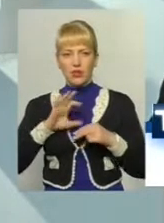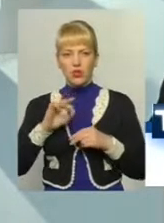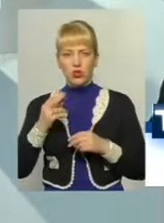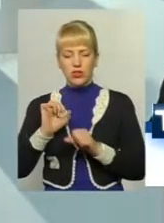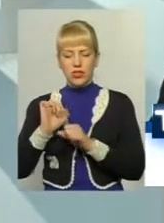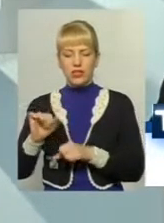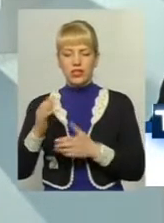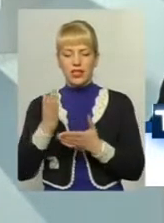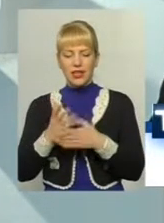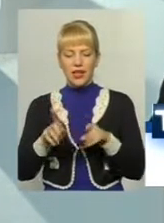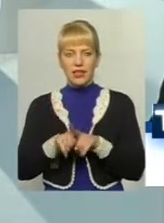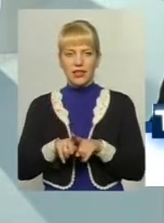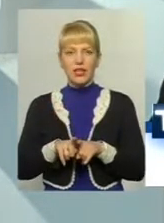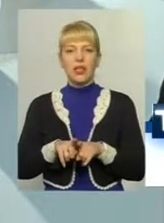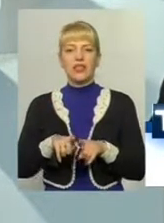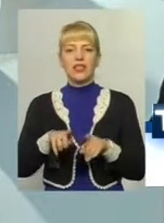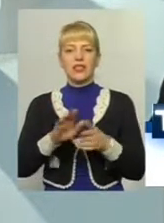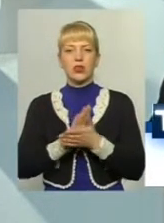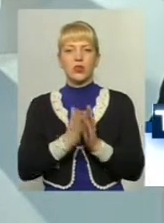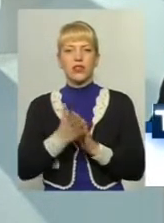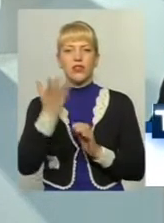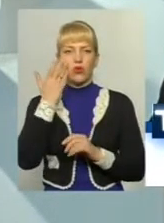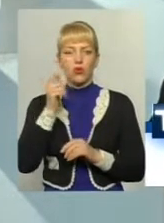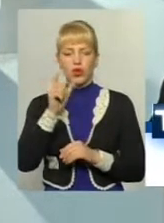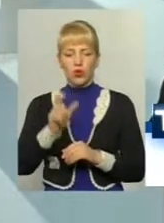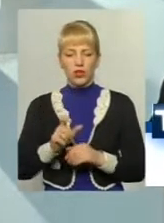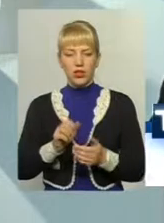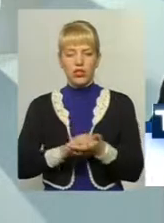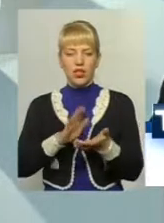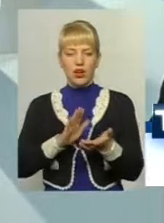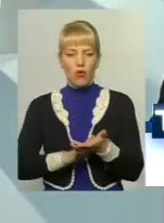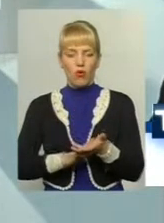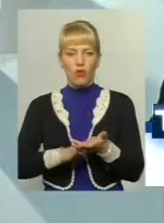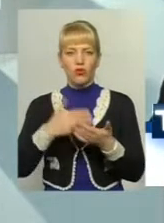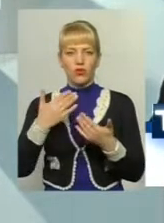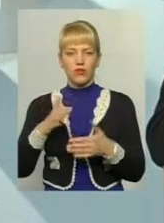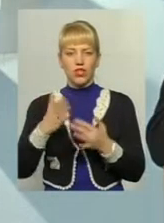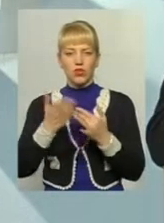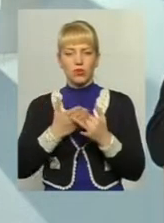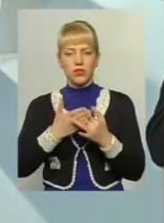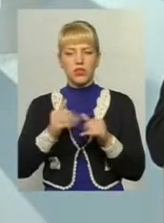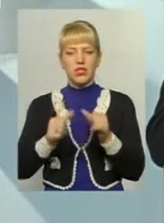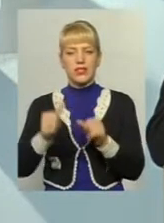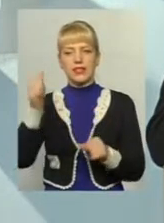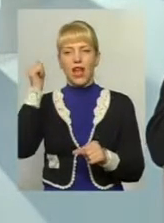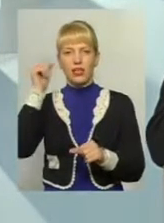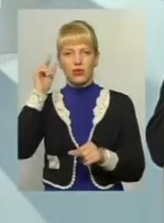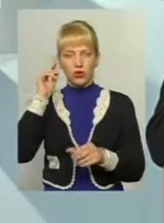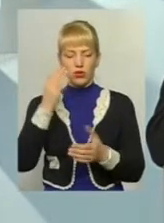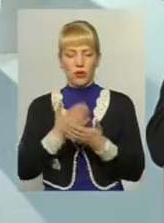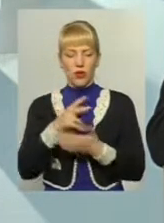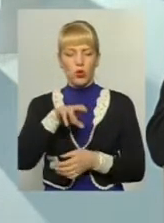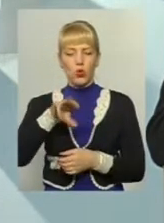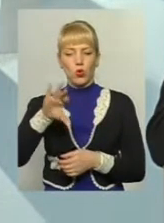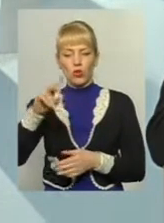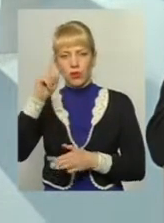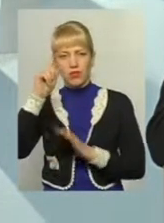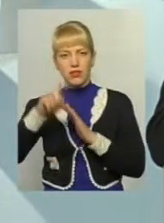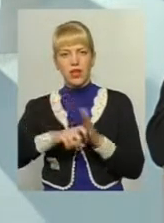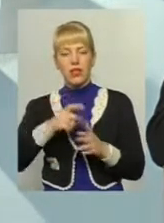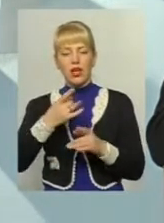є певна затримка в роботі органів соціального захисту. Я говорю про міське управління соцзахисту. Трапляються такі